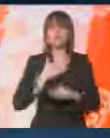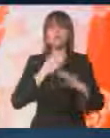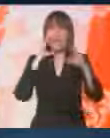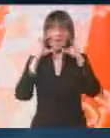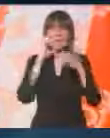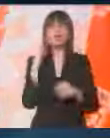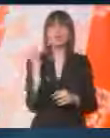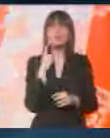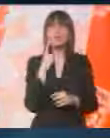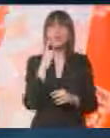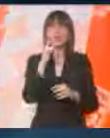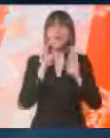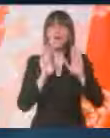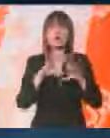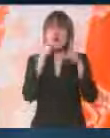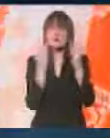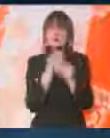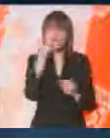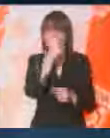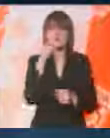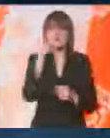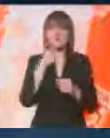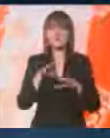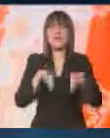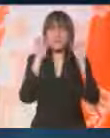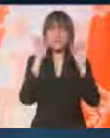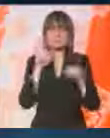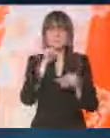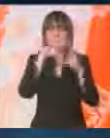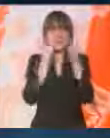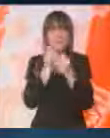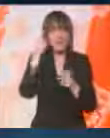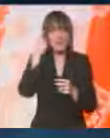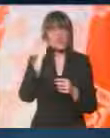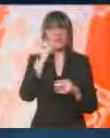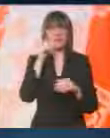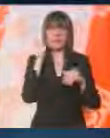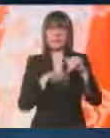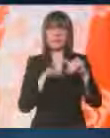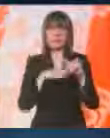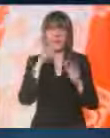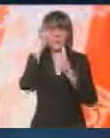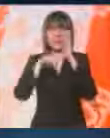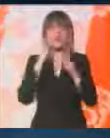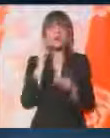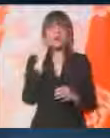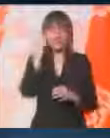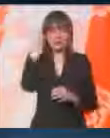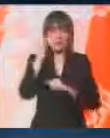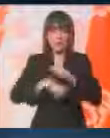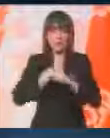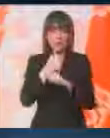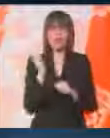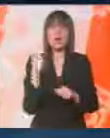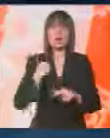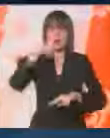medija pokušavali da ospore sve što se u Insajderu otkrije i da na sve načine diskredituju emisiju. Kada je pre godinu dana